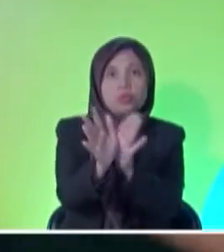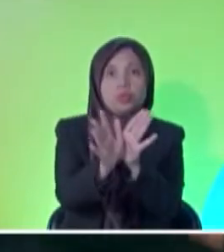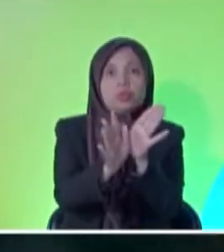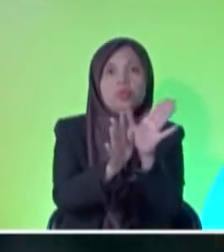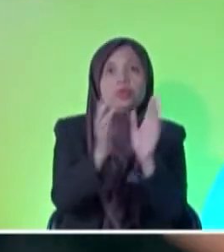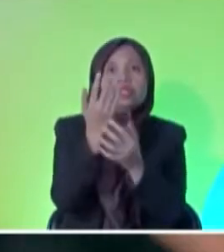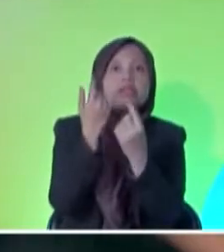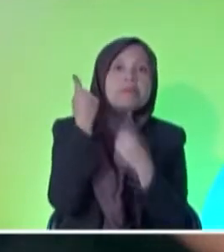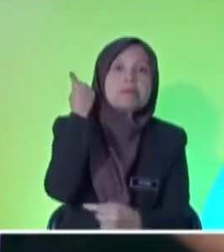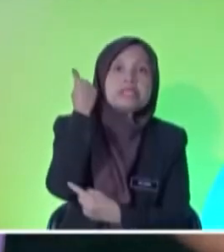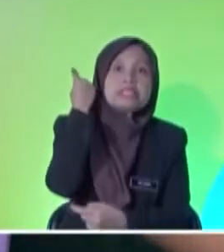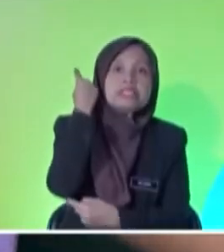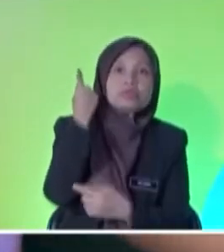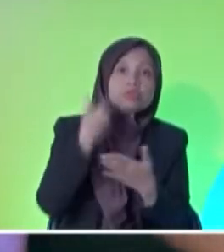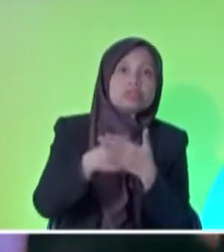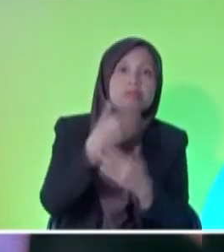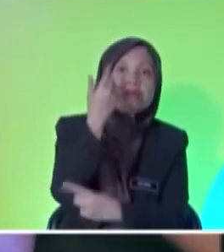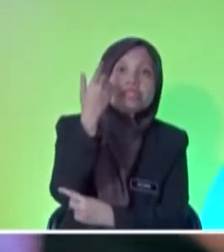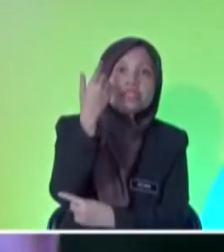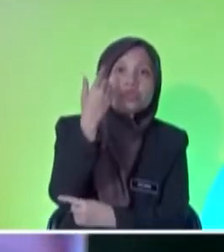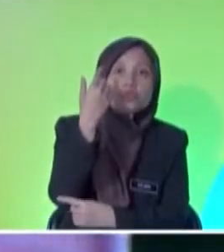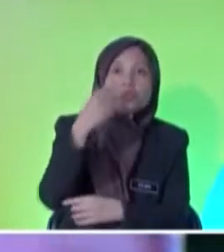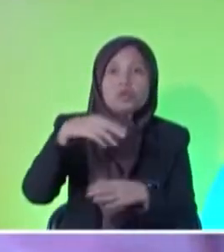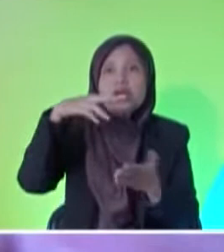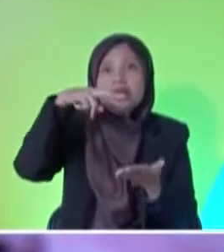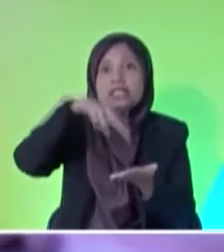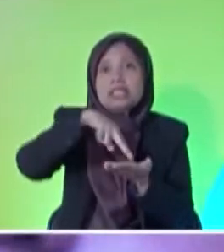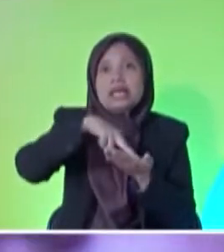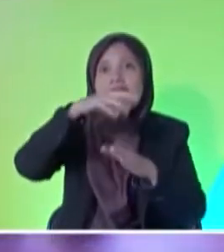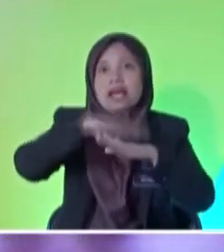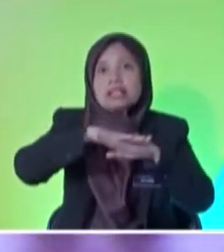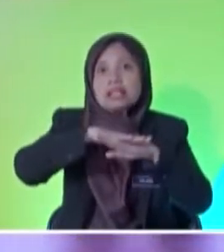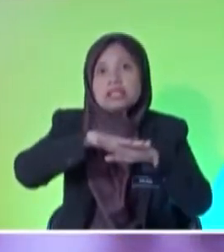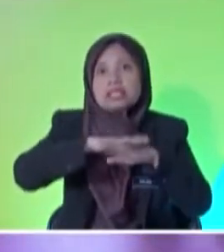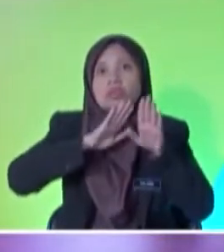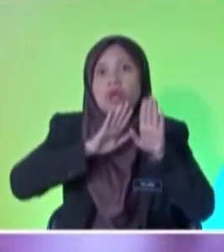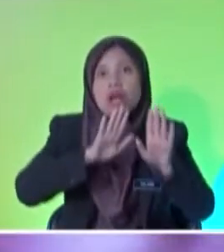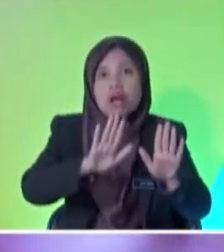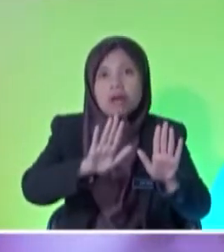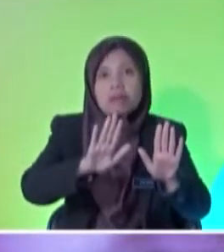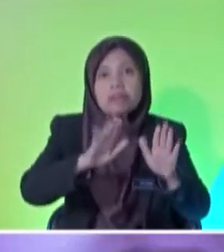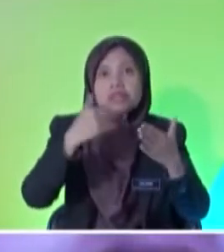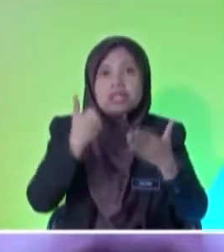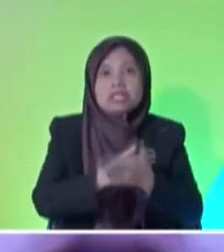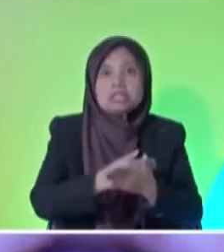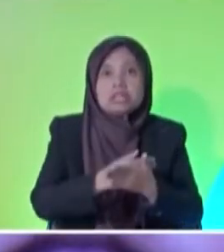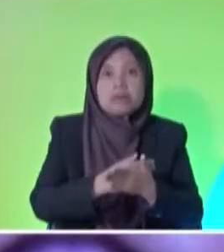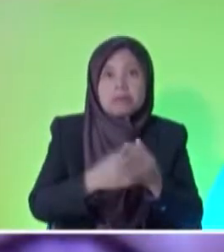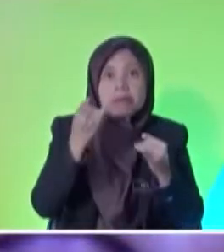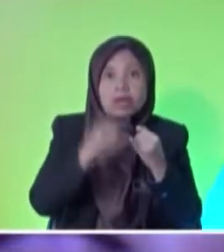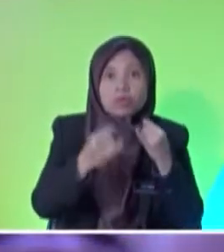siku hai oke naik ke atas Oke tolok sampai tuh ujung